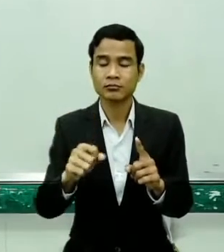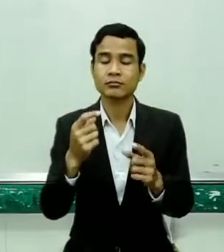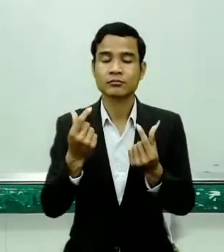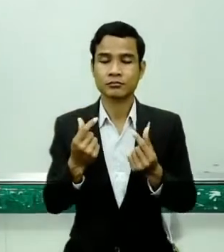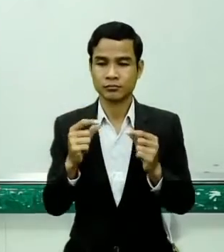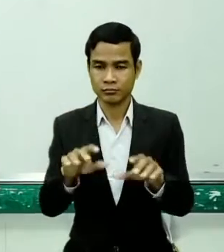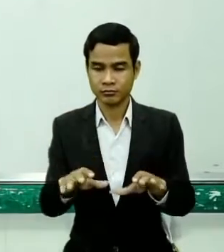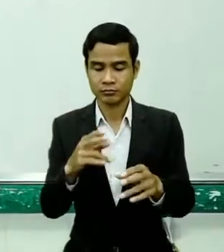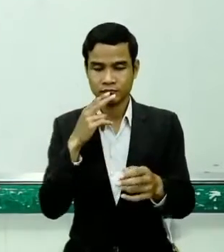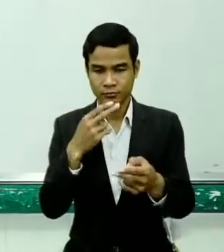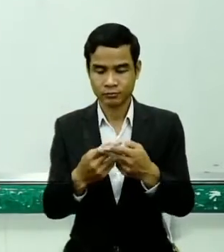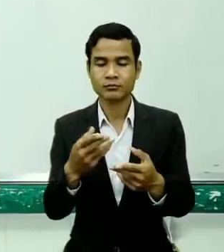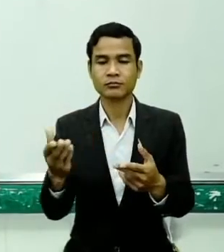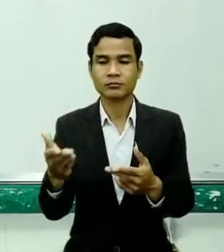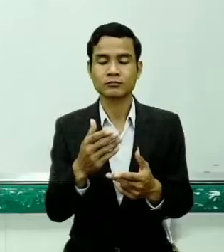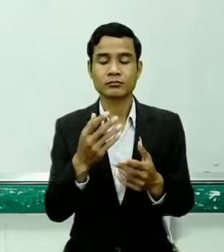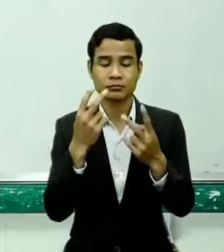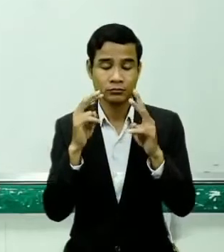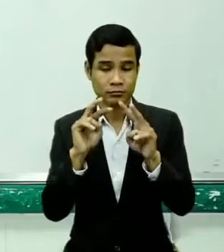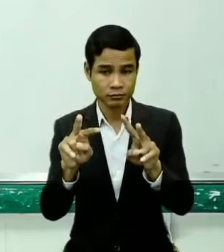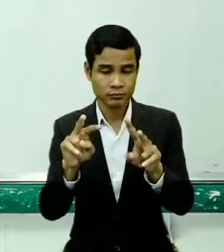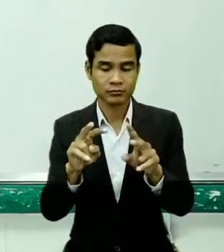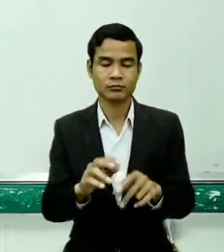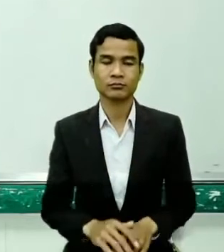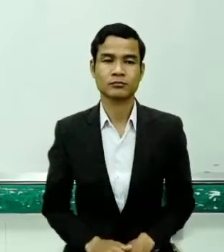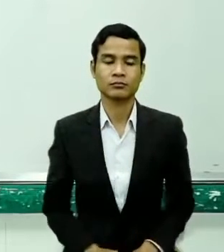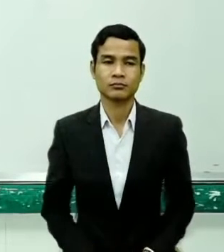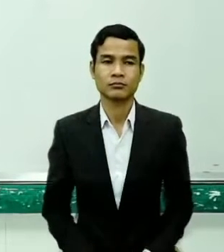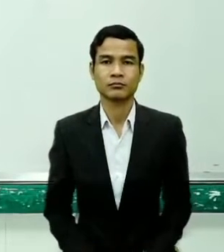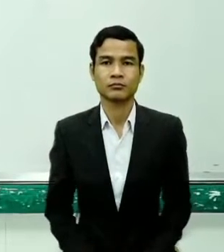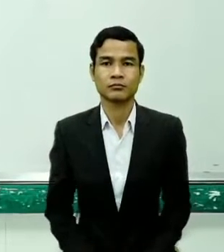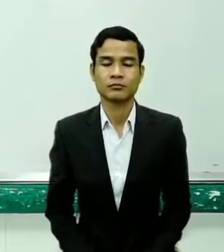đọc xài chà chẳng sống bình đất mưa xâm nụ rồi bỏ dưỡng